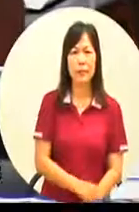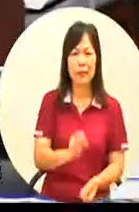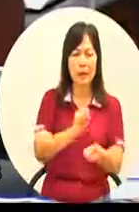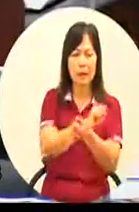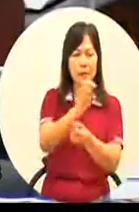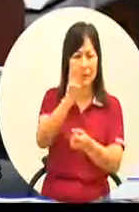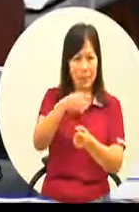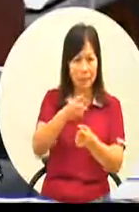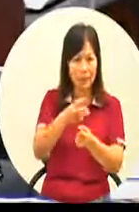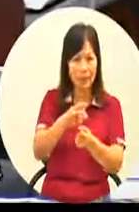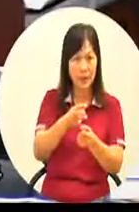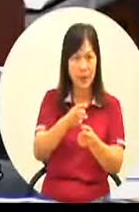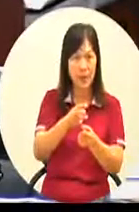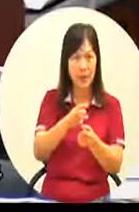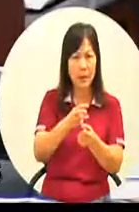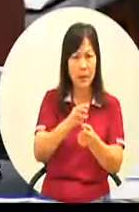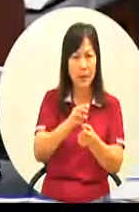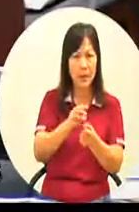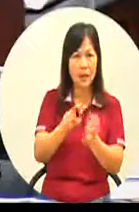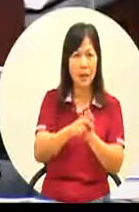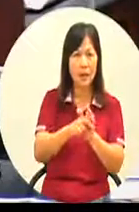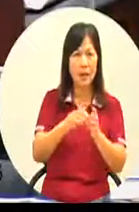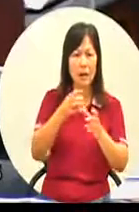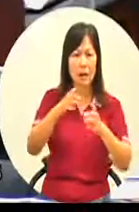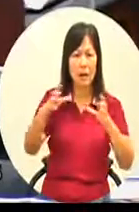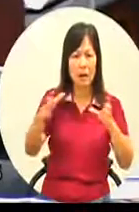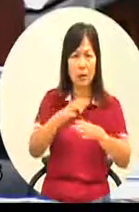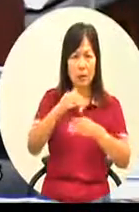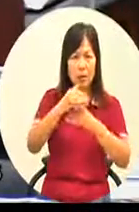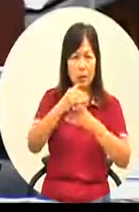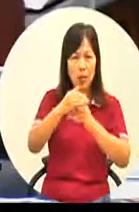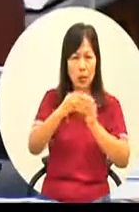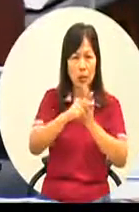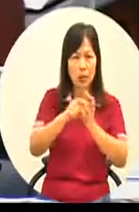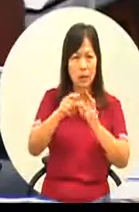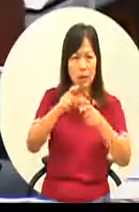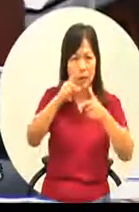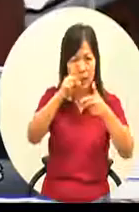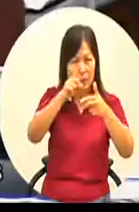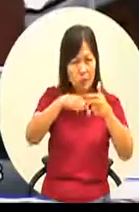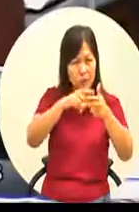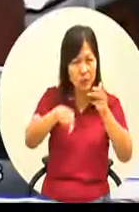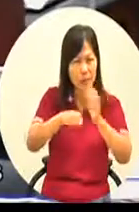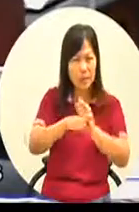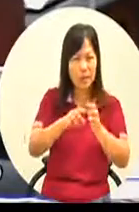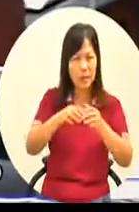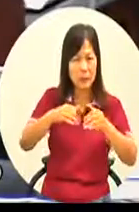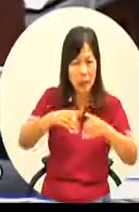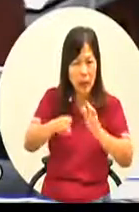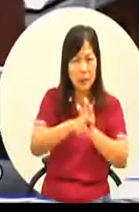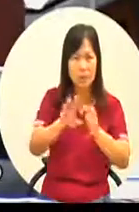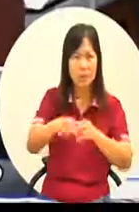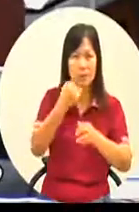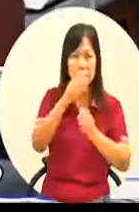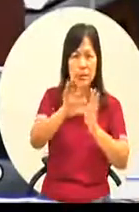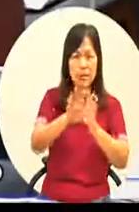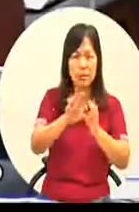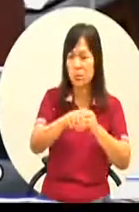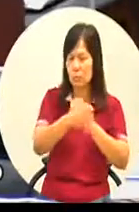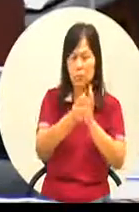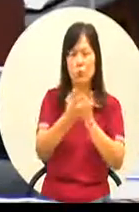吼，通仙汤啊，三拿通仙汤在台山县，通通都是通仙